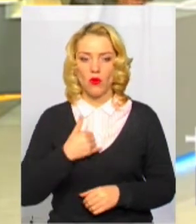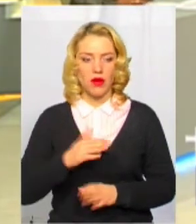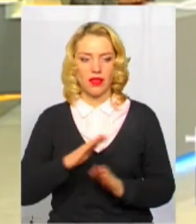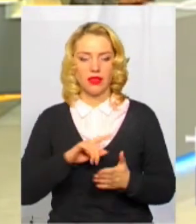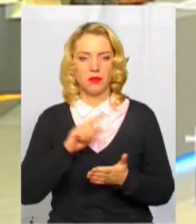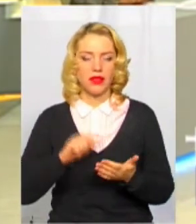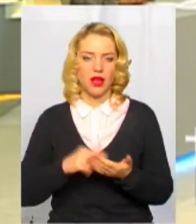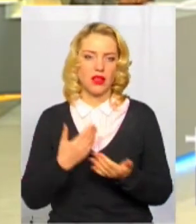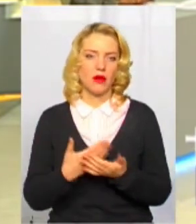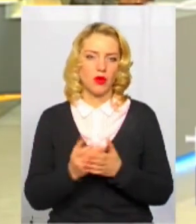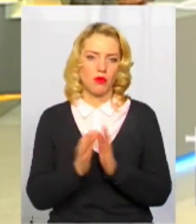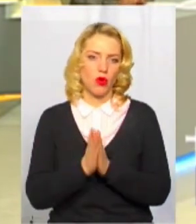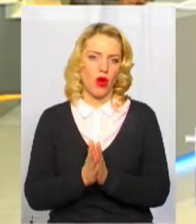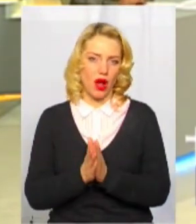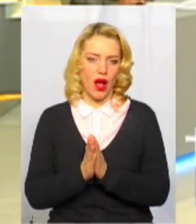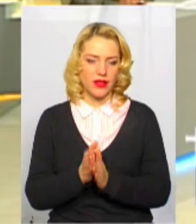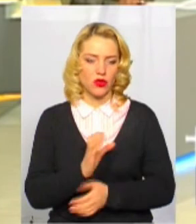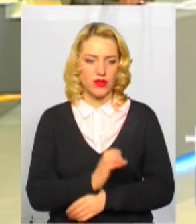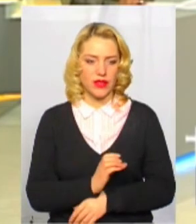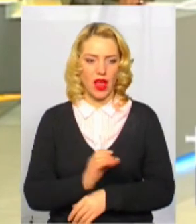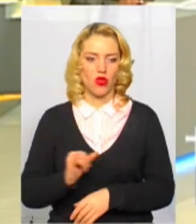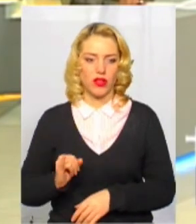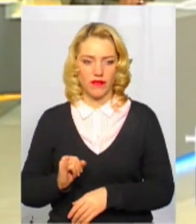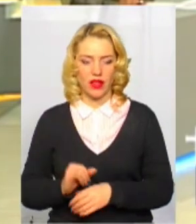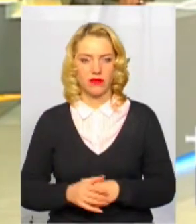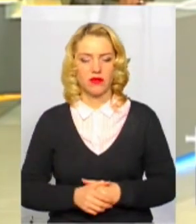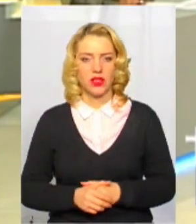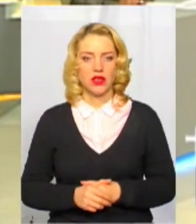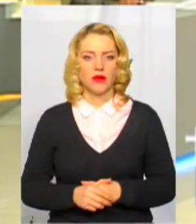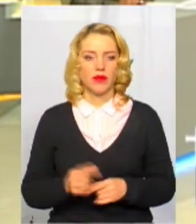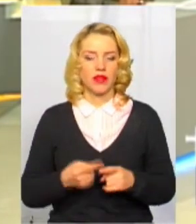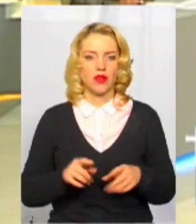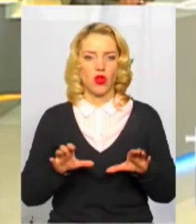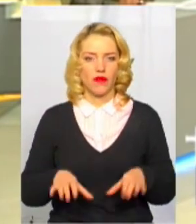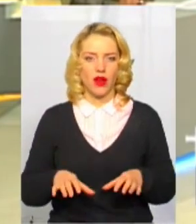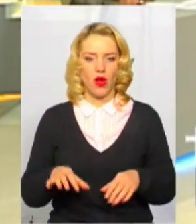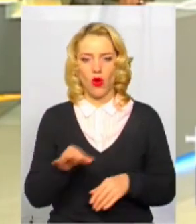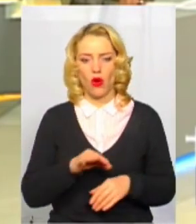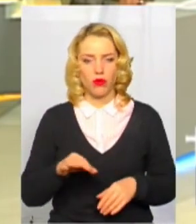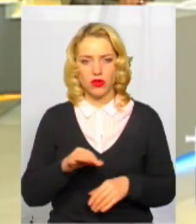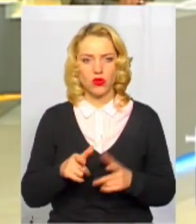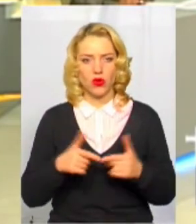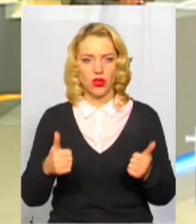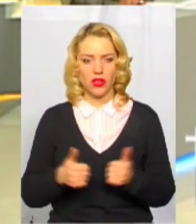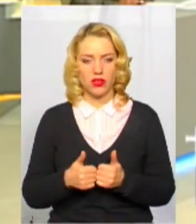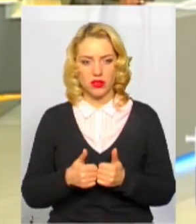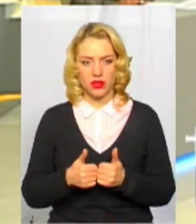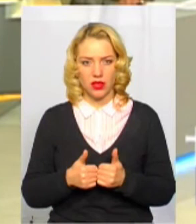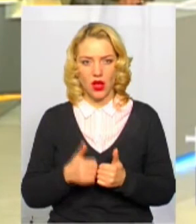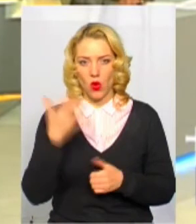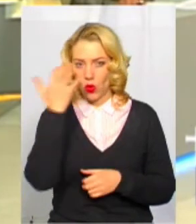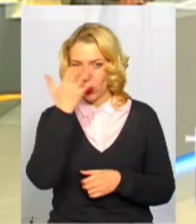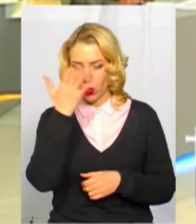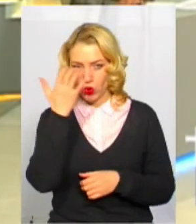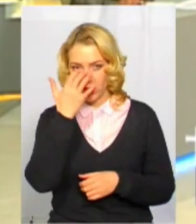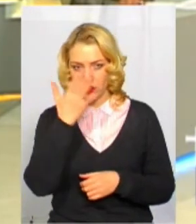скоріше питання до Світлани Іванівної. Це голова обласної організації УТОС, тільки що